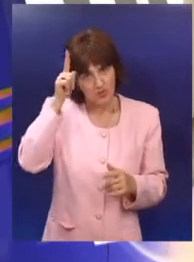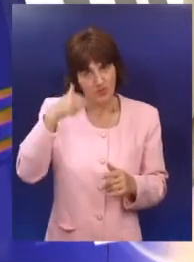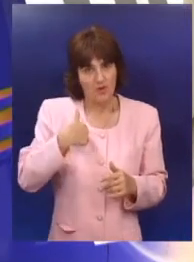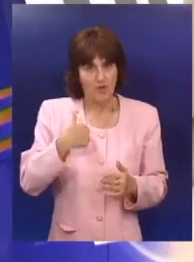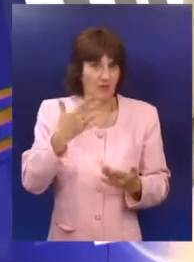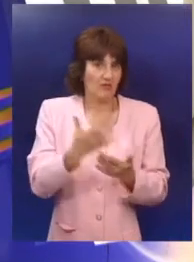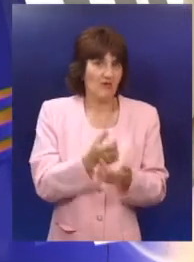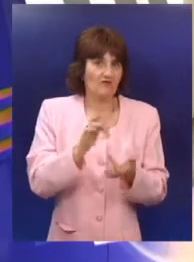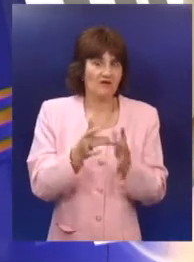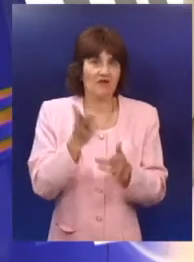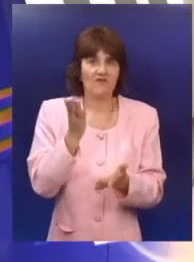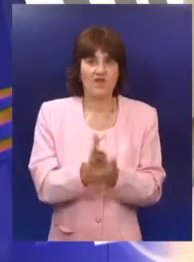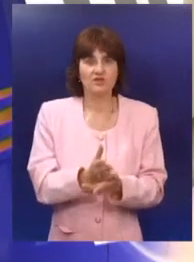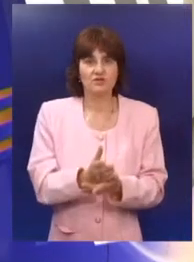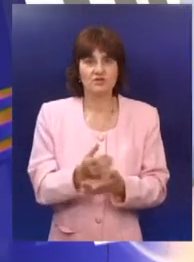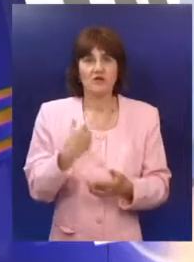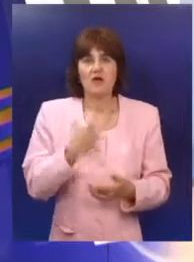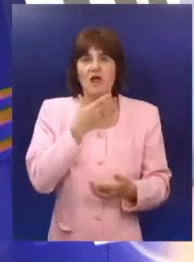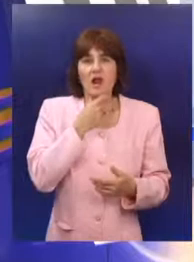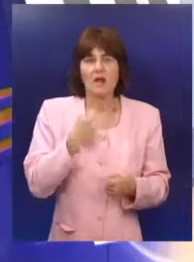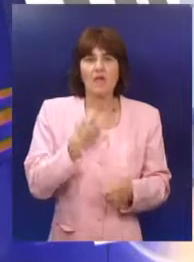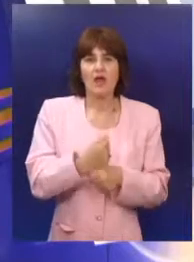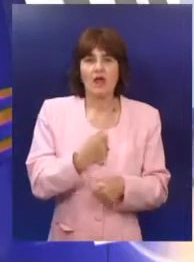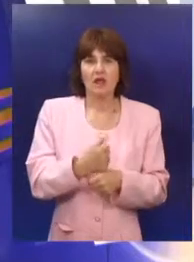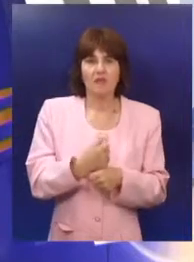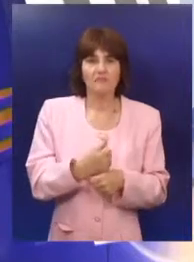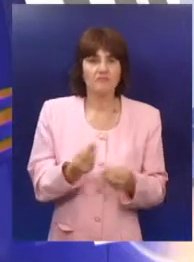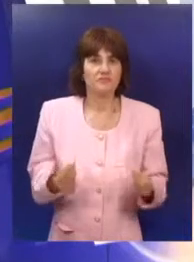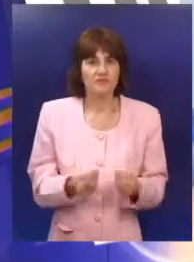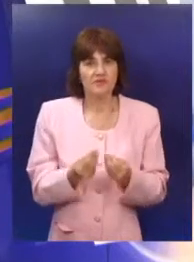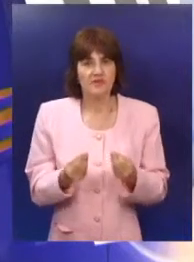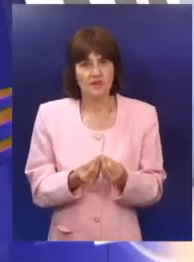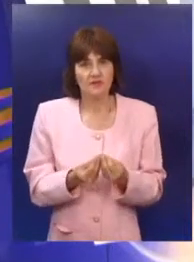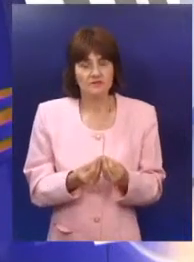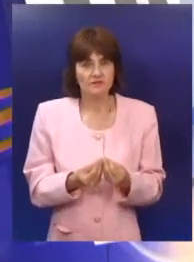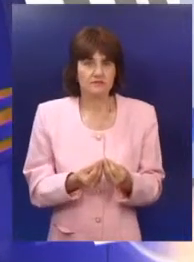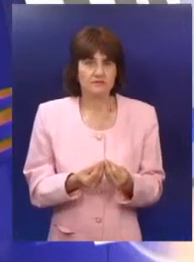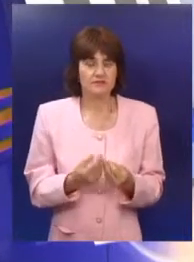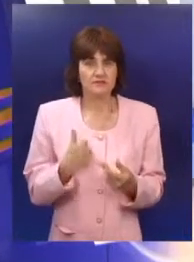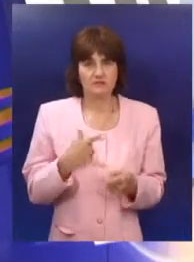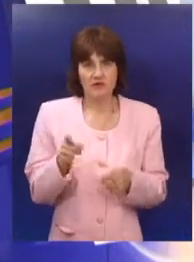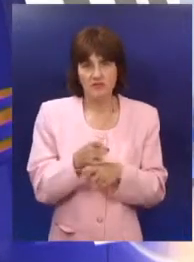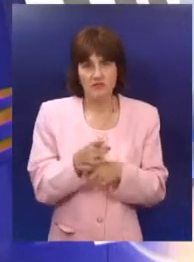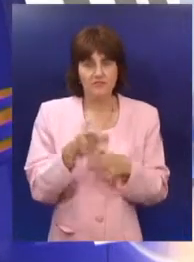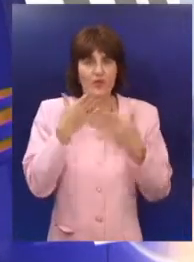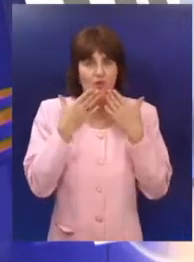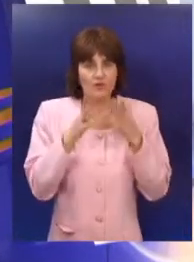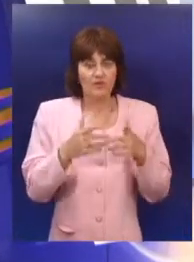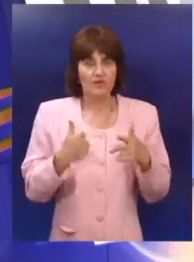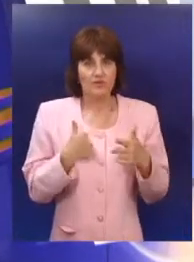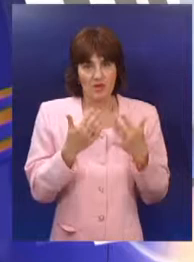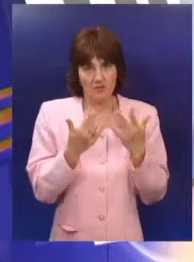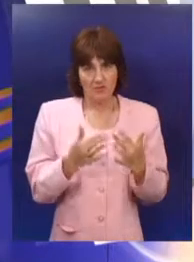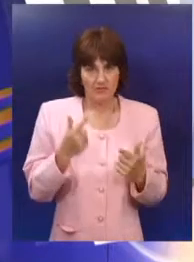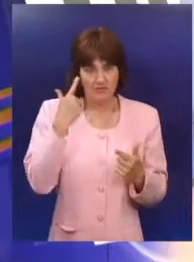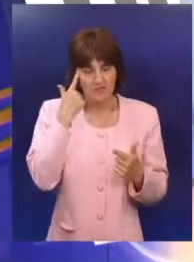drugom razredu sam prvu nagradu osvojio. Lep je osjećaj kad se uradi neki zadatak i kad se reši nešto što